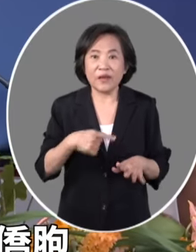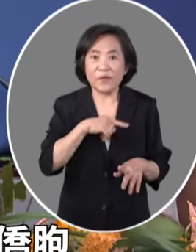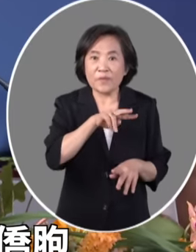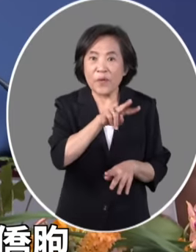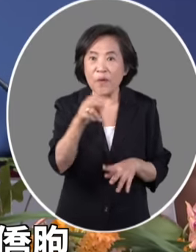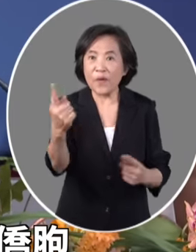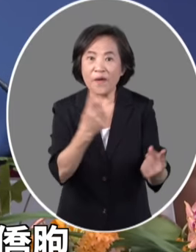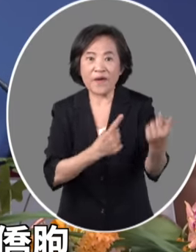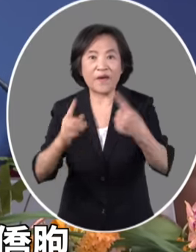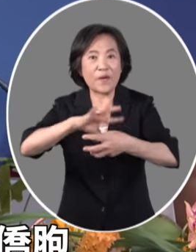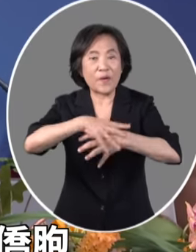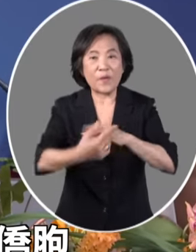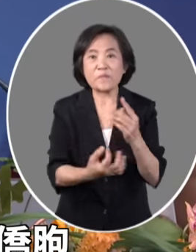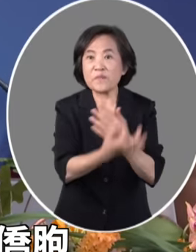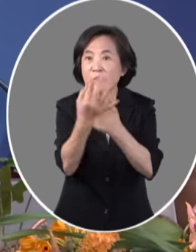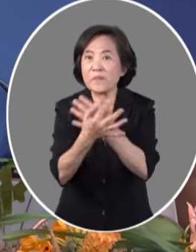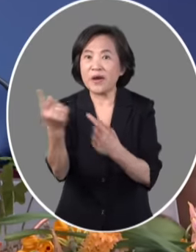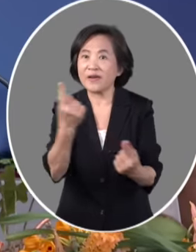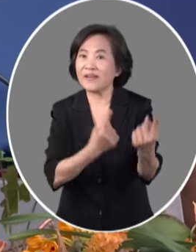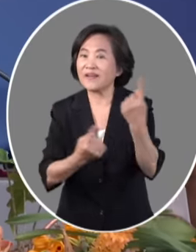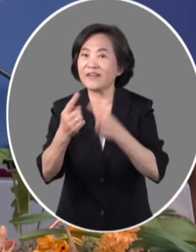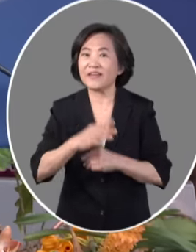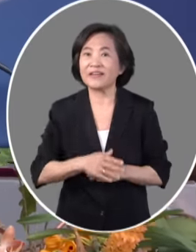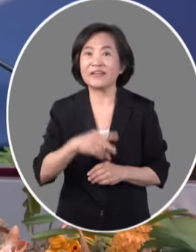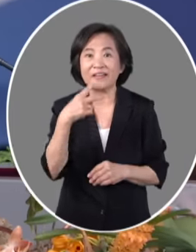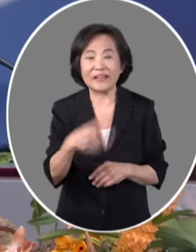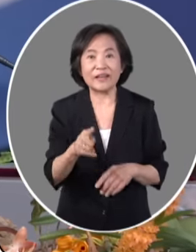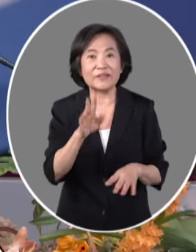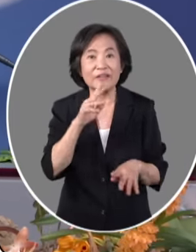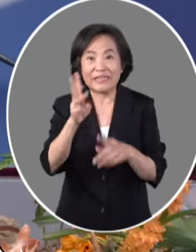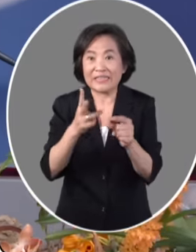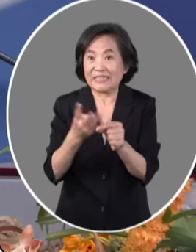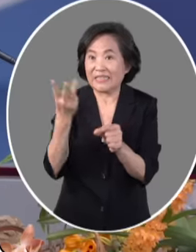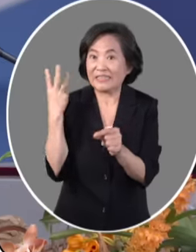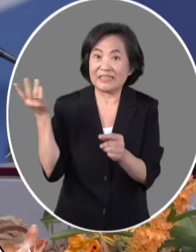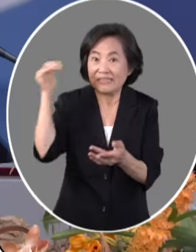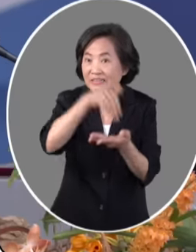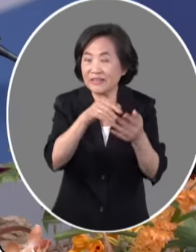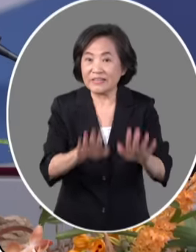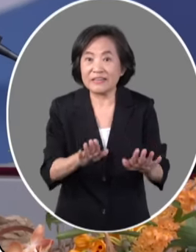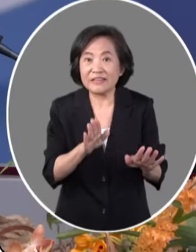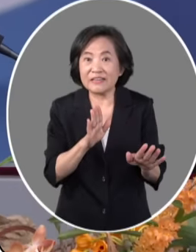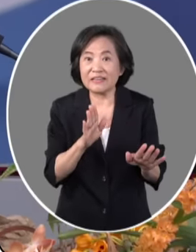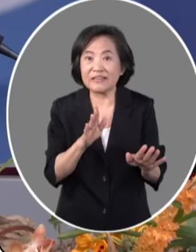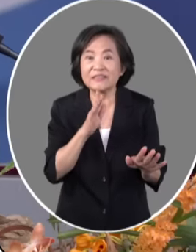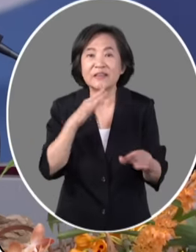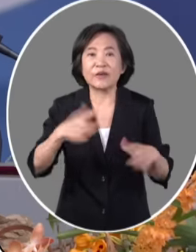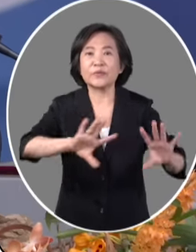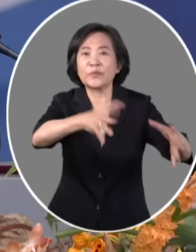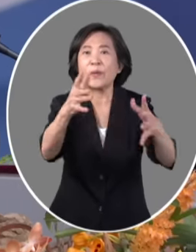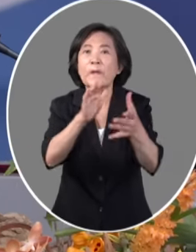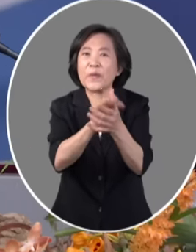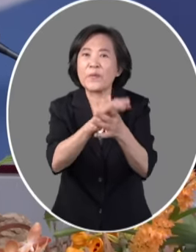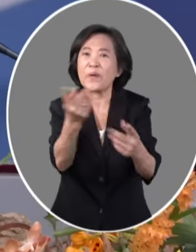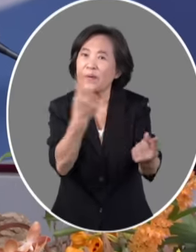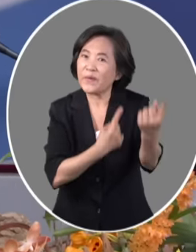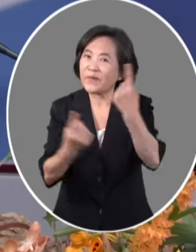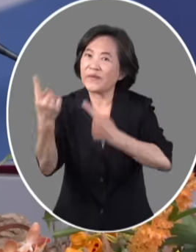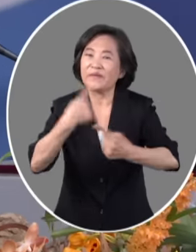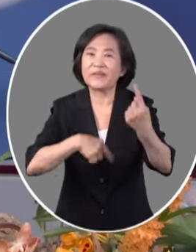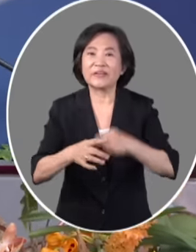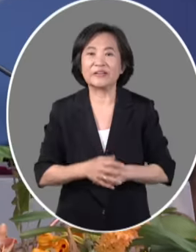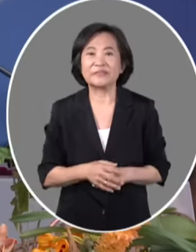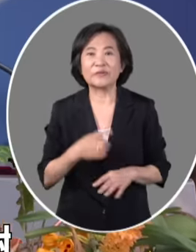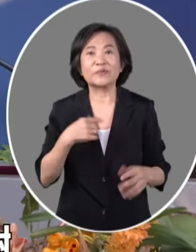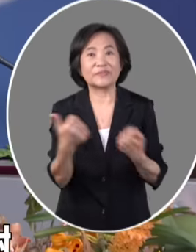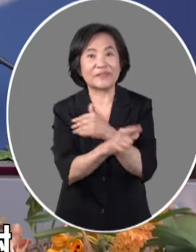自全球各地的侨胞，还有暌违3年再一次远道而来的国际友人，我要代表台